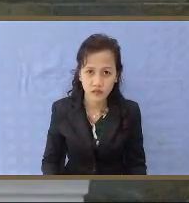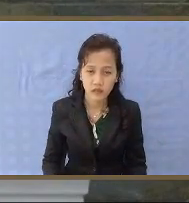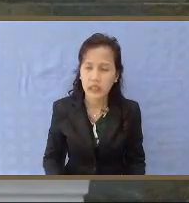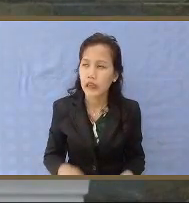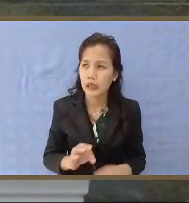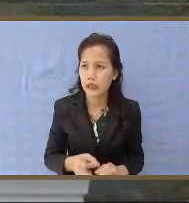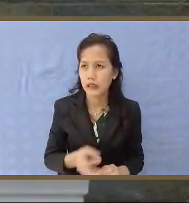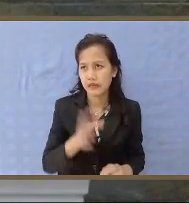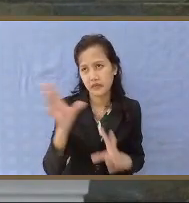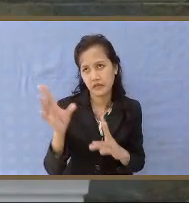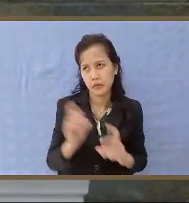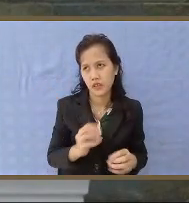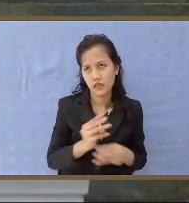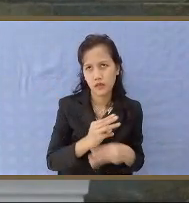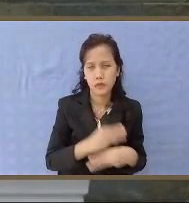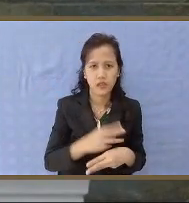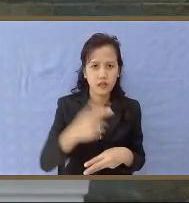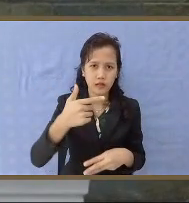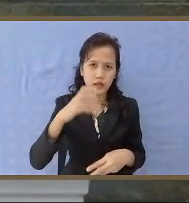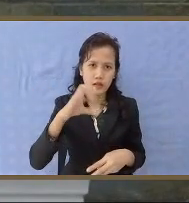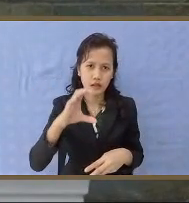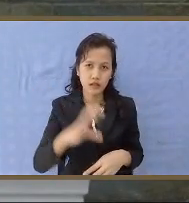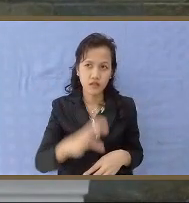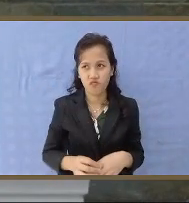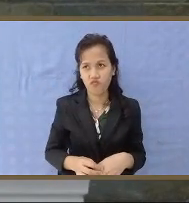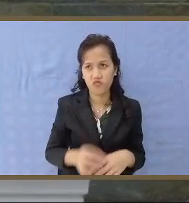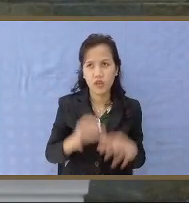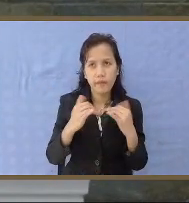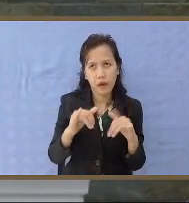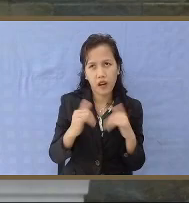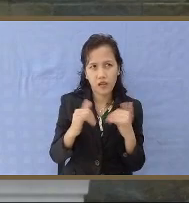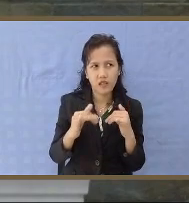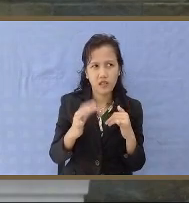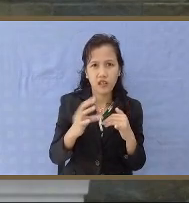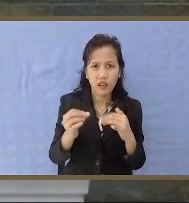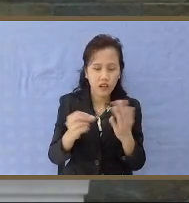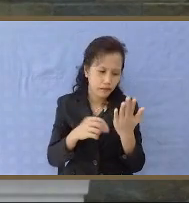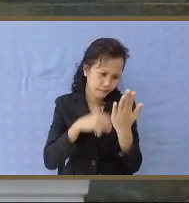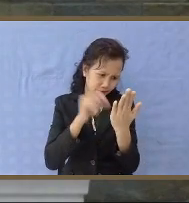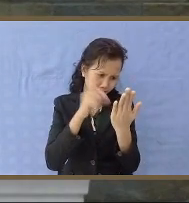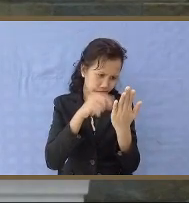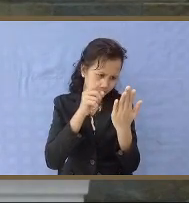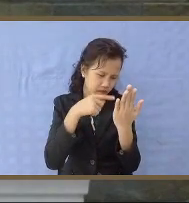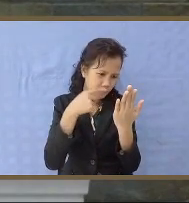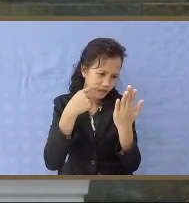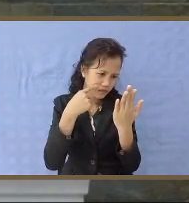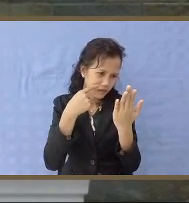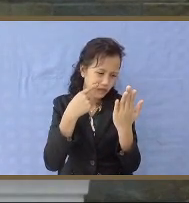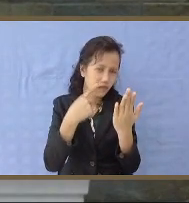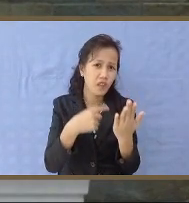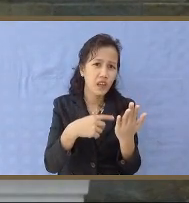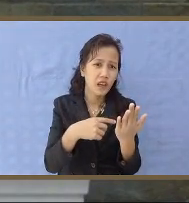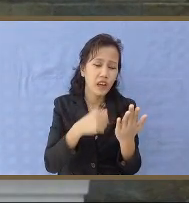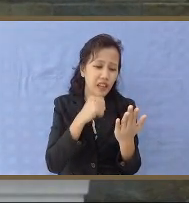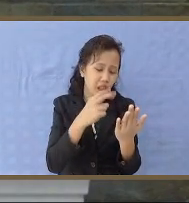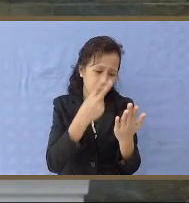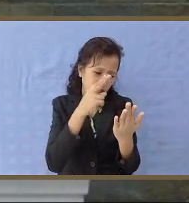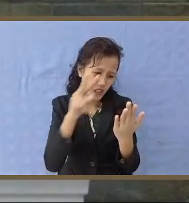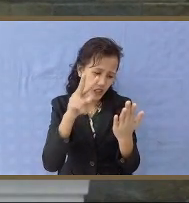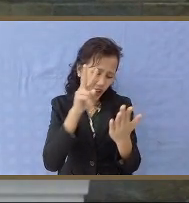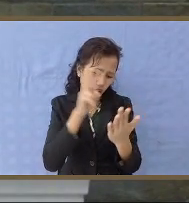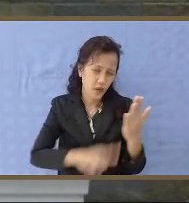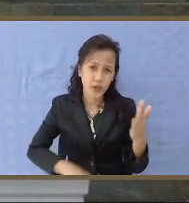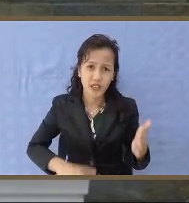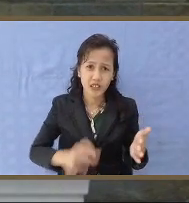group chat ninyo, maiiwan nyo po yung passages na mahalaga po rito or verses na pinapadala doon